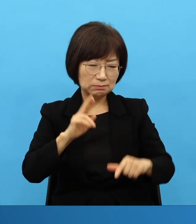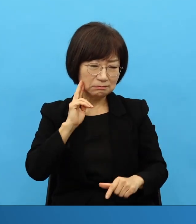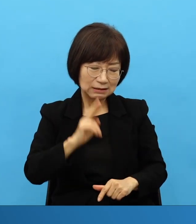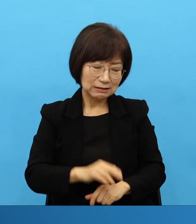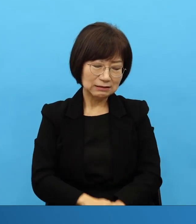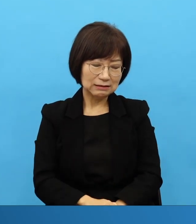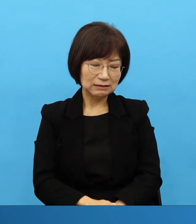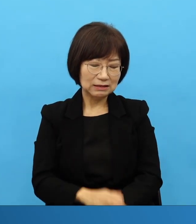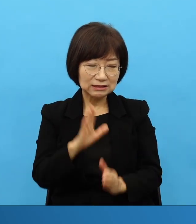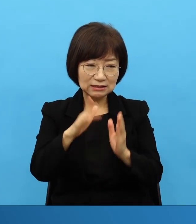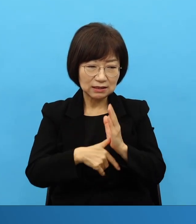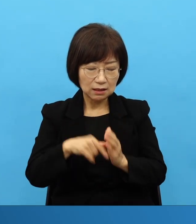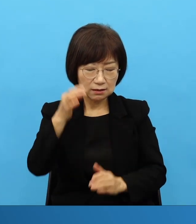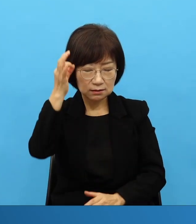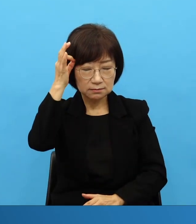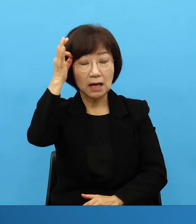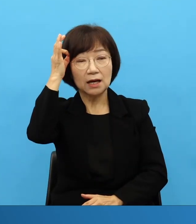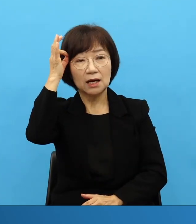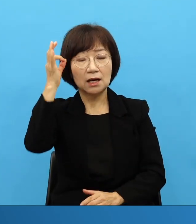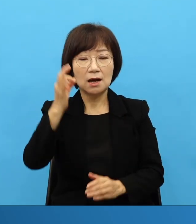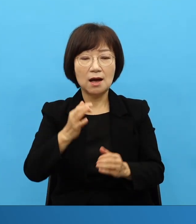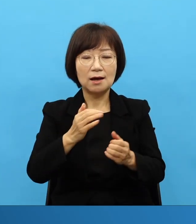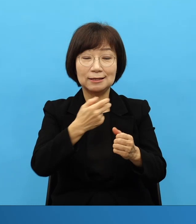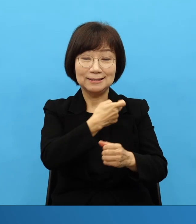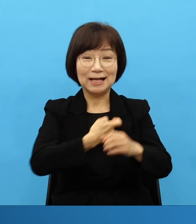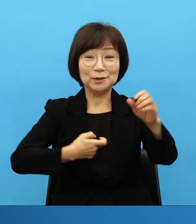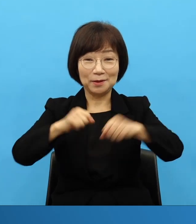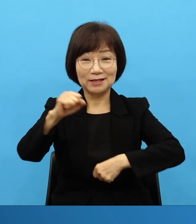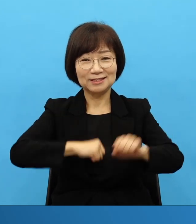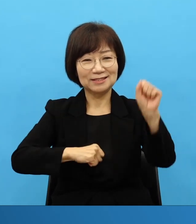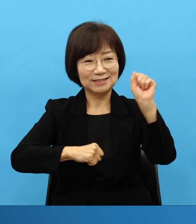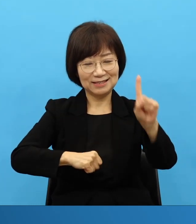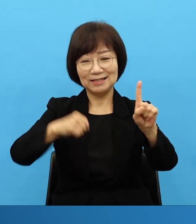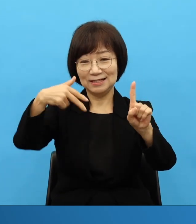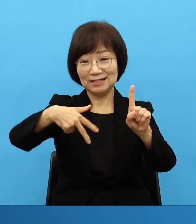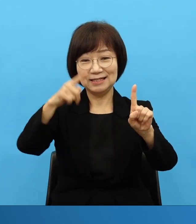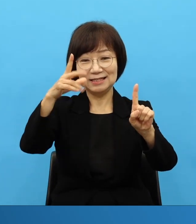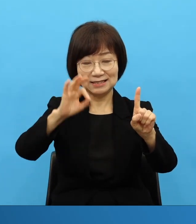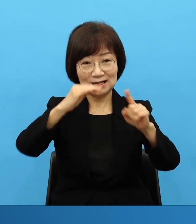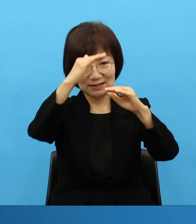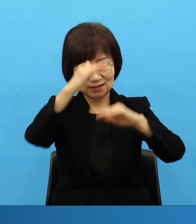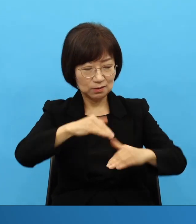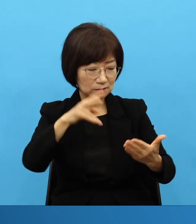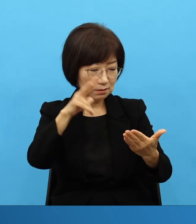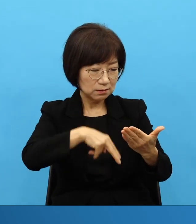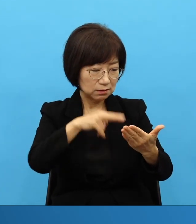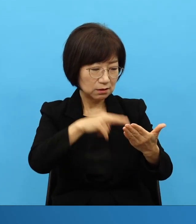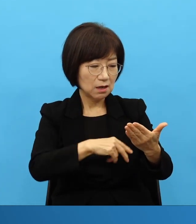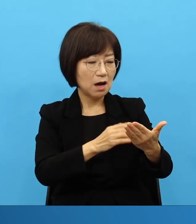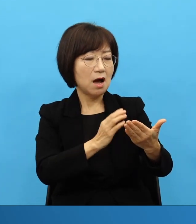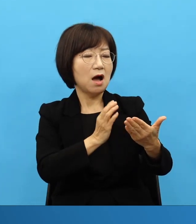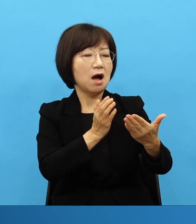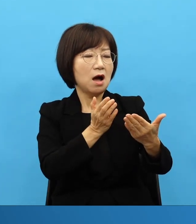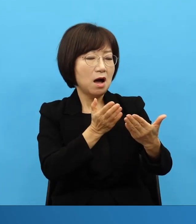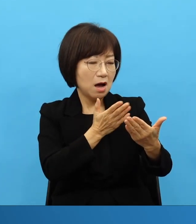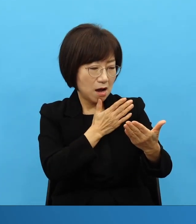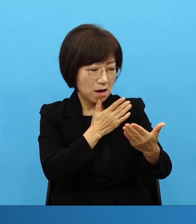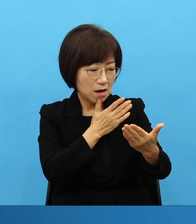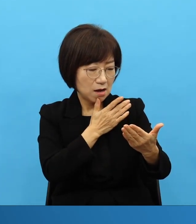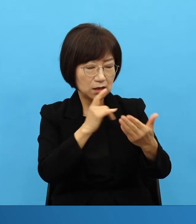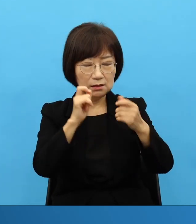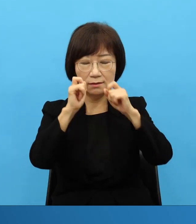my heart was Acts chapter 1. 여러분 이 언약 오늘 꼭 붙잡으셔야 돼요. Today, may you hold on to this 이 covenant. 벽을 넘지